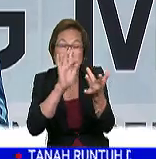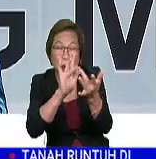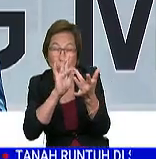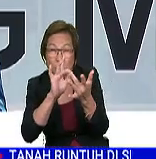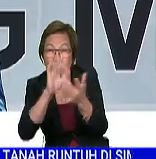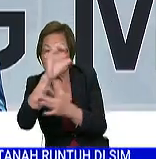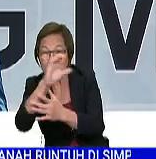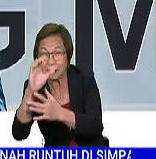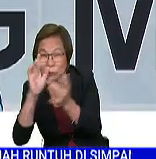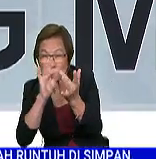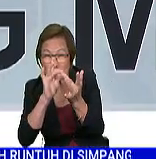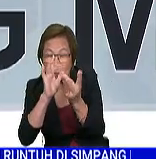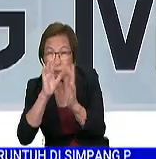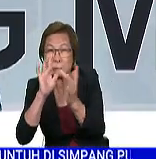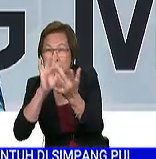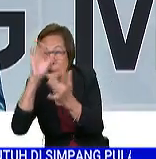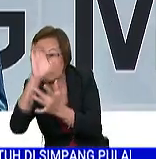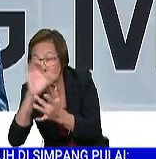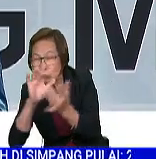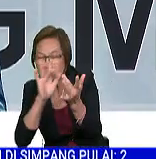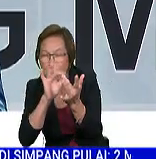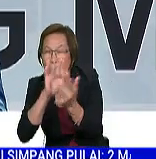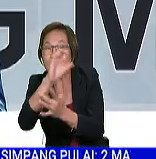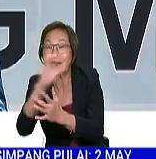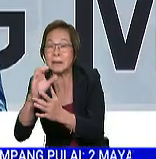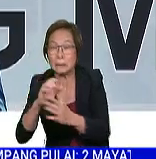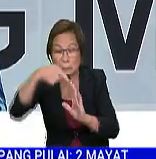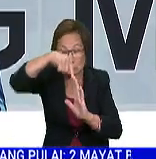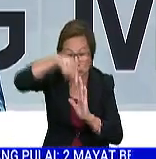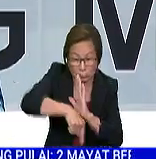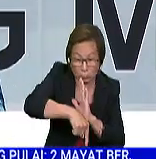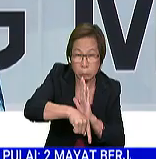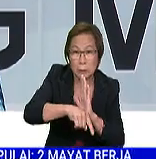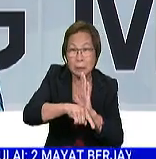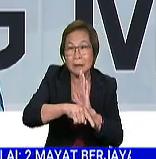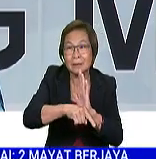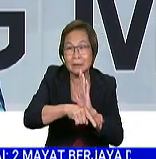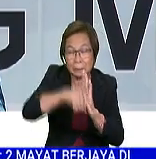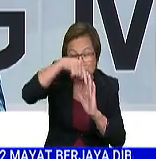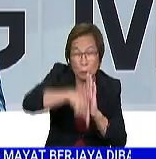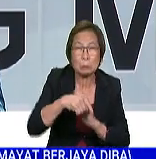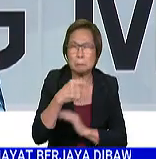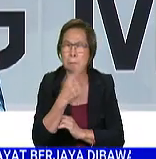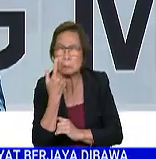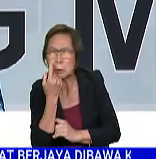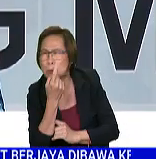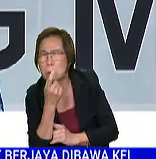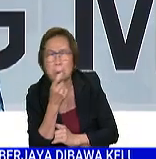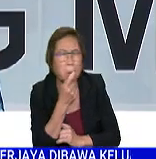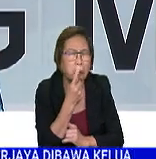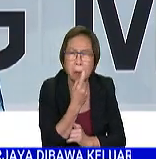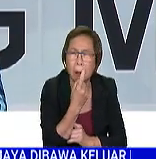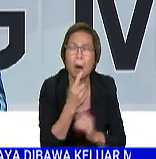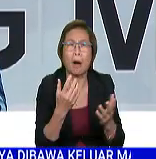agak mendalam terhadap kes ini untuk kita tahu siapa yang terlibat ataupun siapa yang